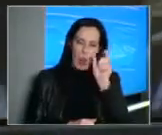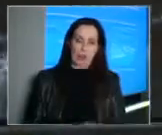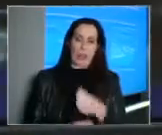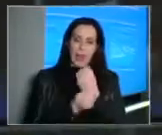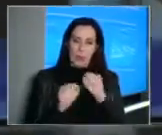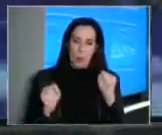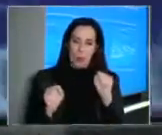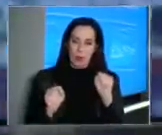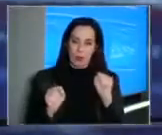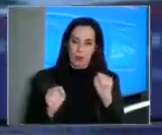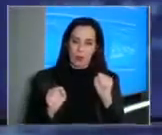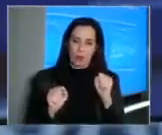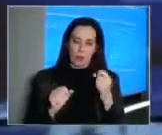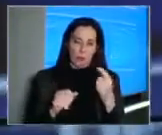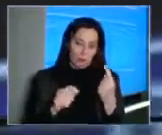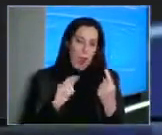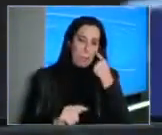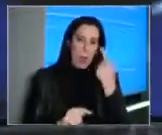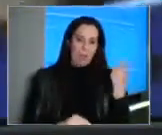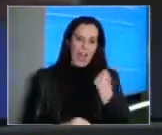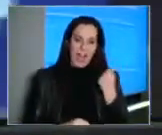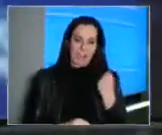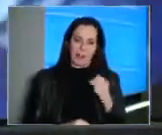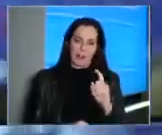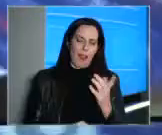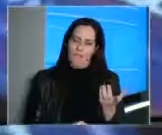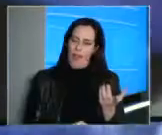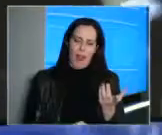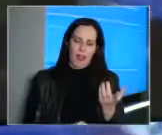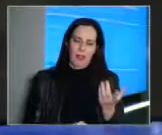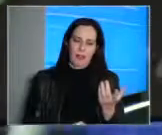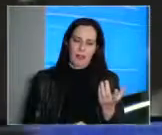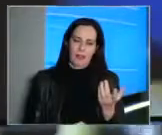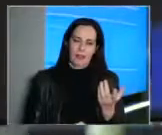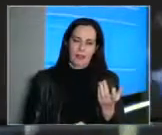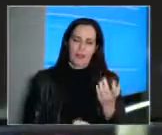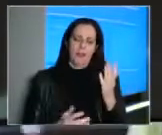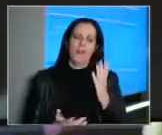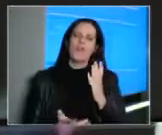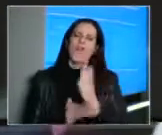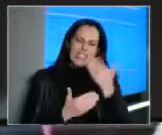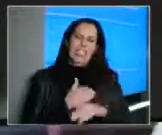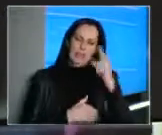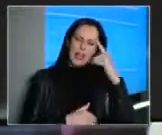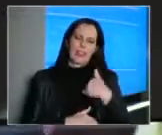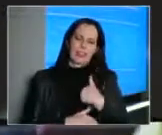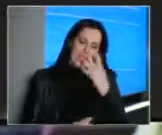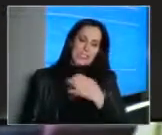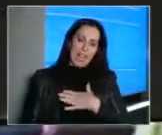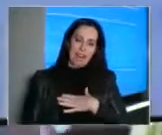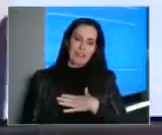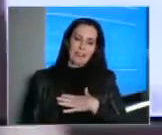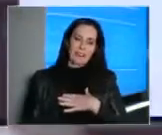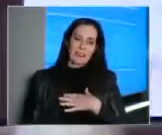הדמוקרטי המוביל והבולט והחזק ביותר, אבל המומנטום כבר מאחוריו לדעתי. לצערי.